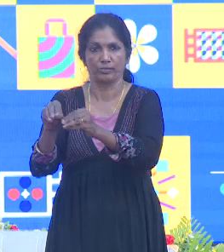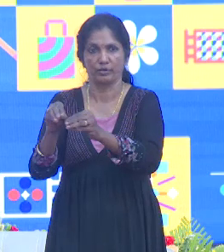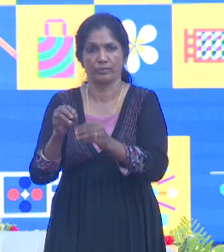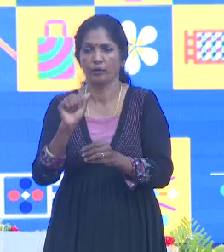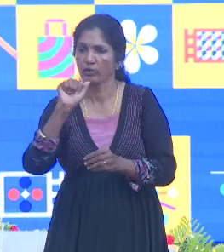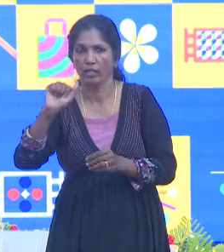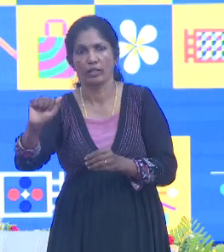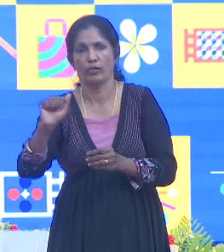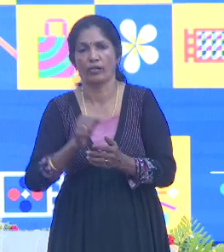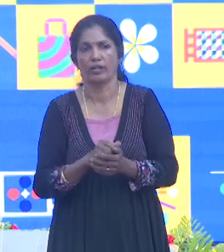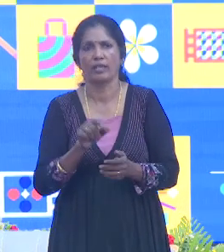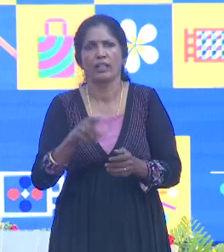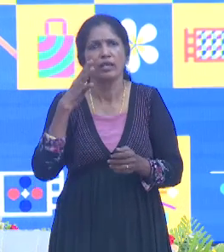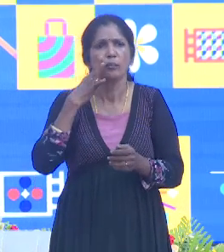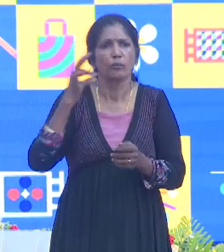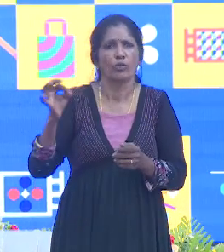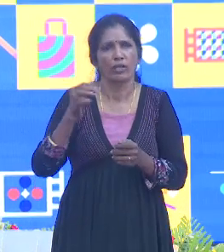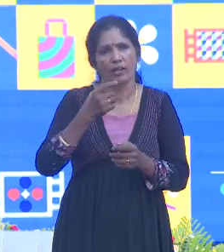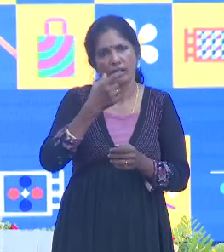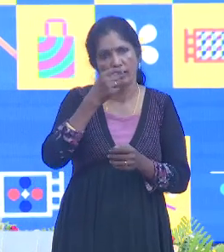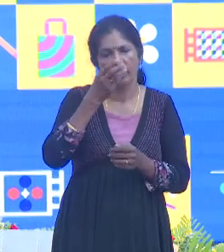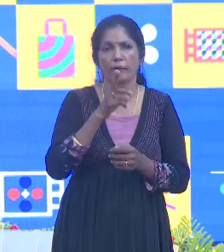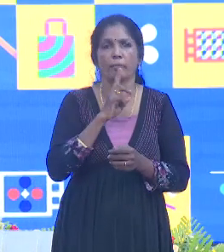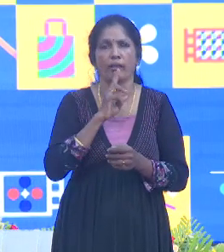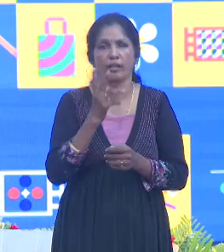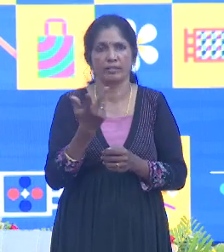രണ്ട്, അതിലേറ്റവും പ്രധാനപ്പെട്ട മറ്റൊരു കാര്യം,